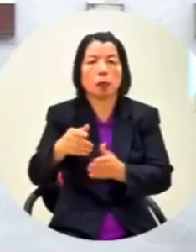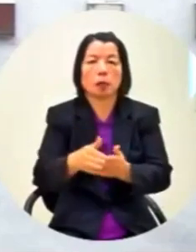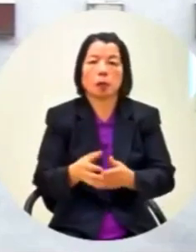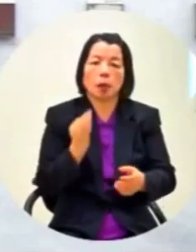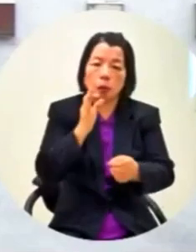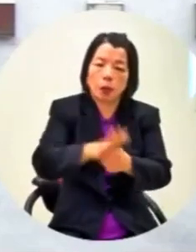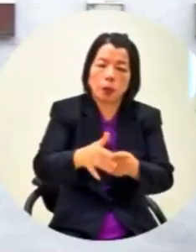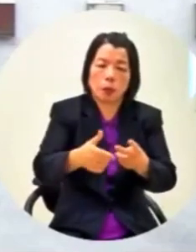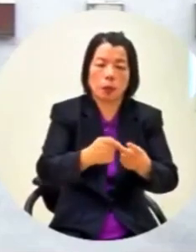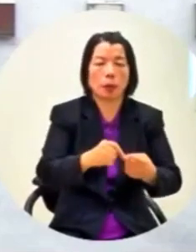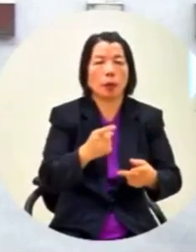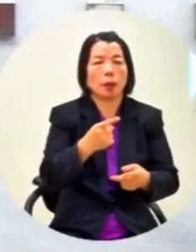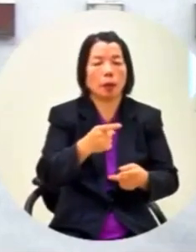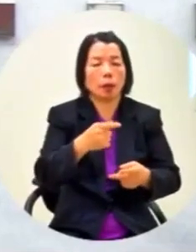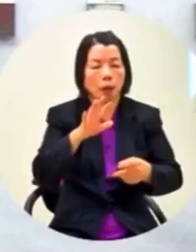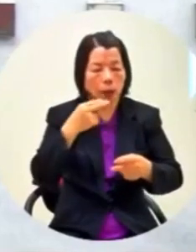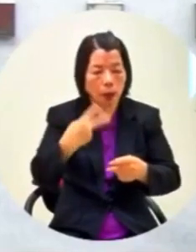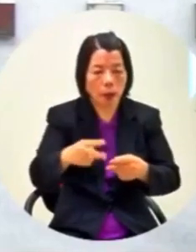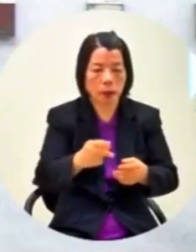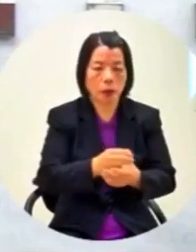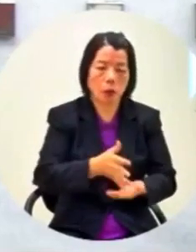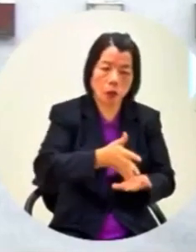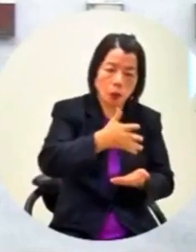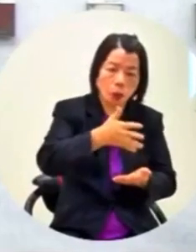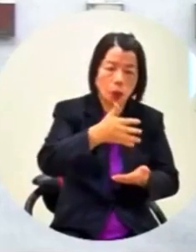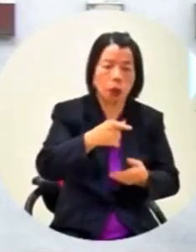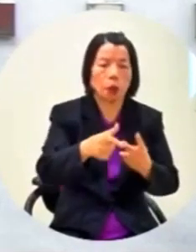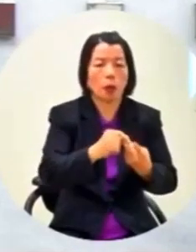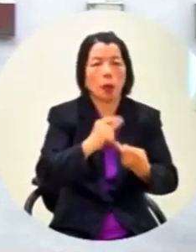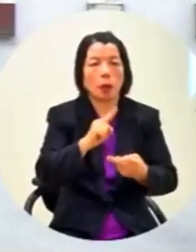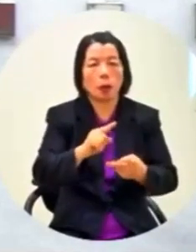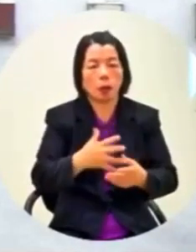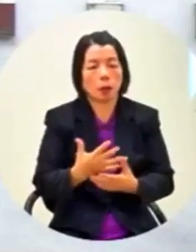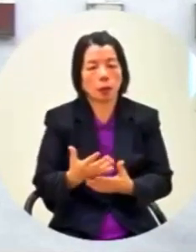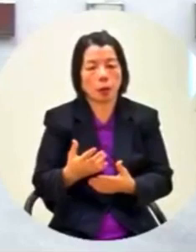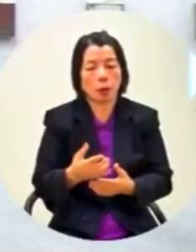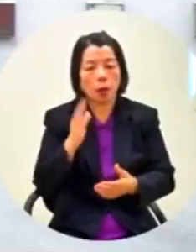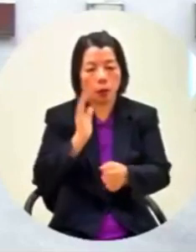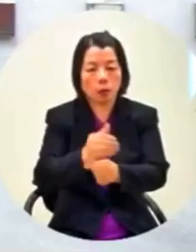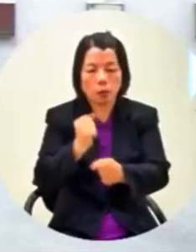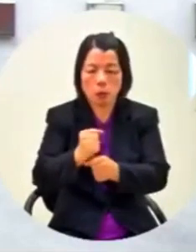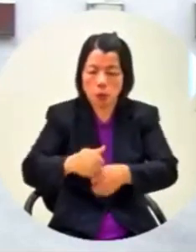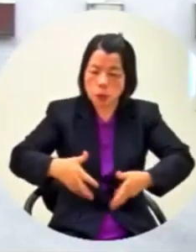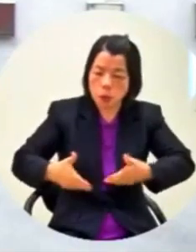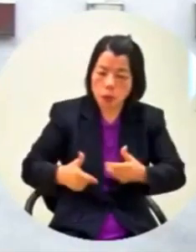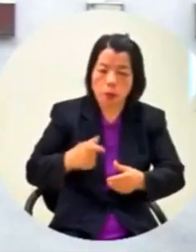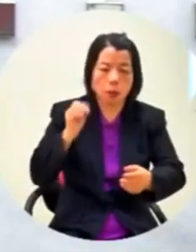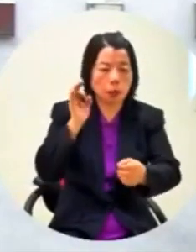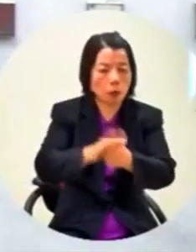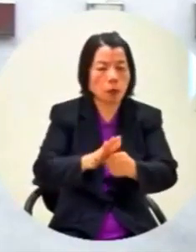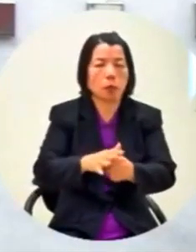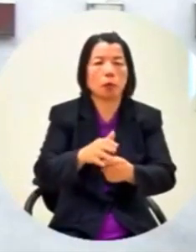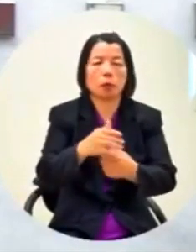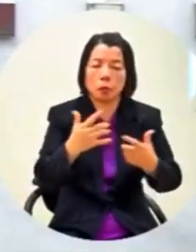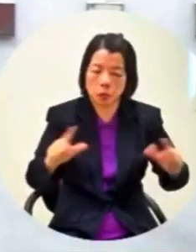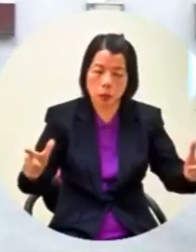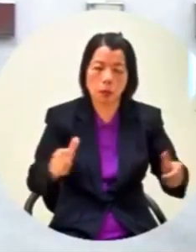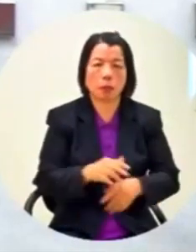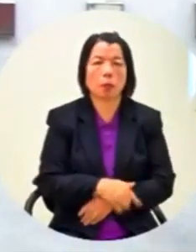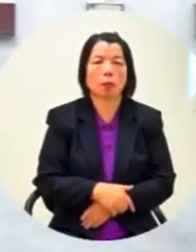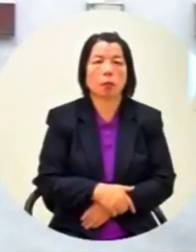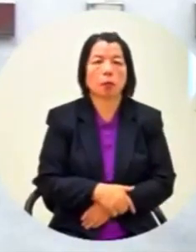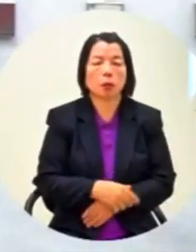的住宿补助以及受疫情影响之急难救助等。中央纾困经济有四大原